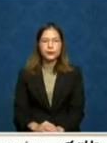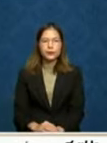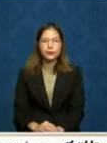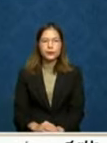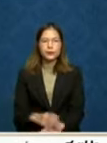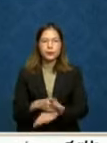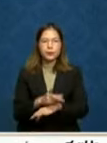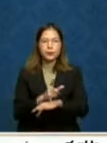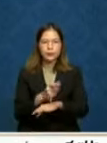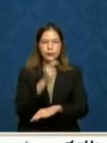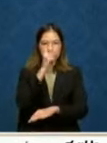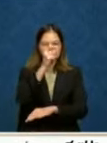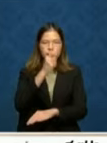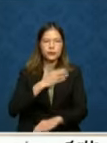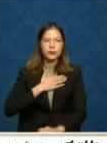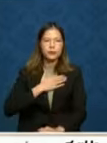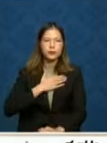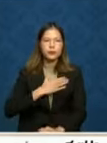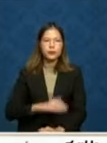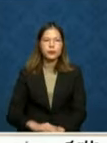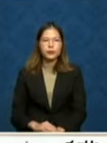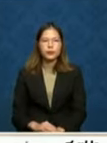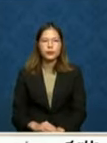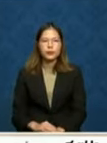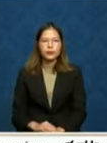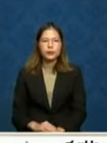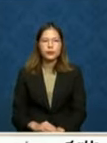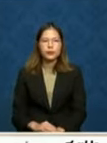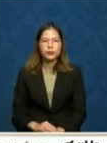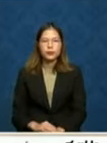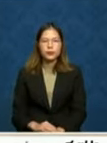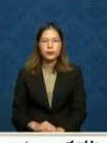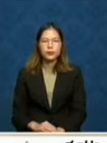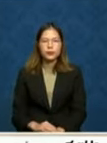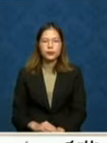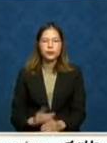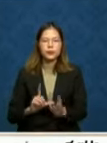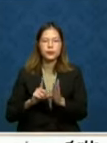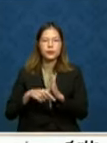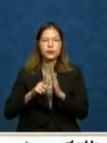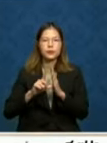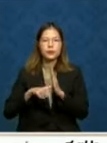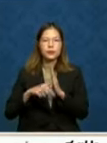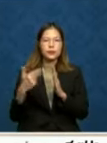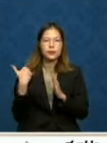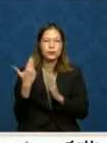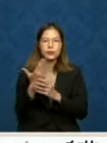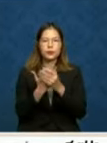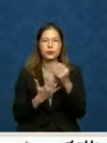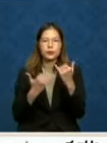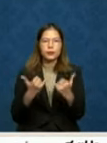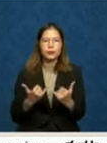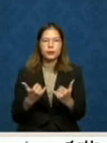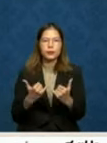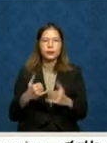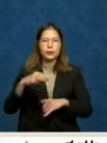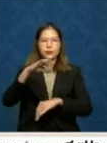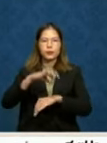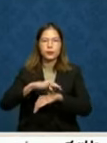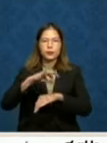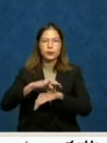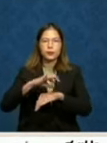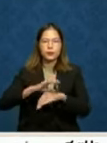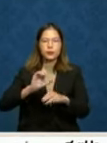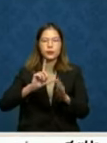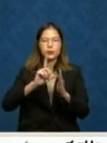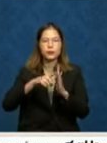กลับเรียนท่านประธานสภาผู้แทนราษฎรครับผมอภัสสุขนันท์เลขาธิการสภาผู้แทนราษฎรในฐานะเลขานุการคณะ